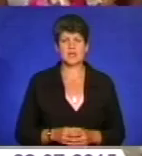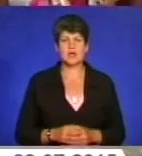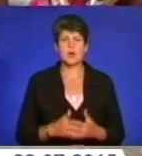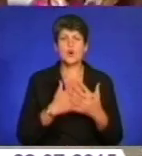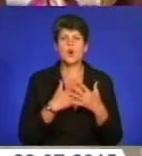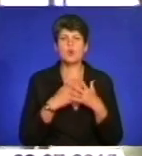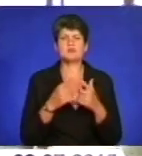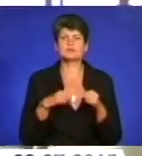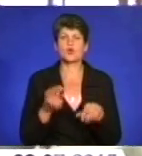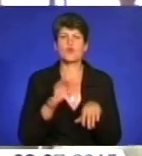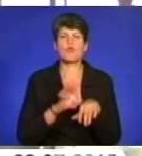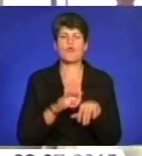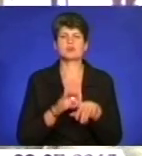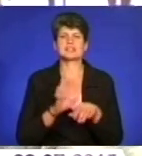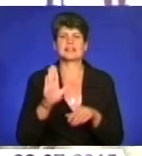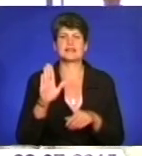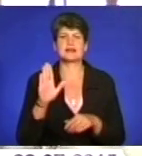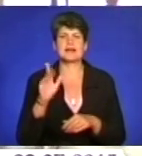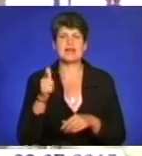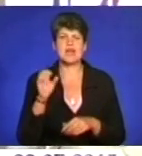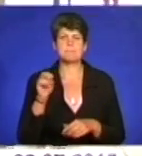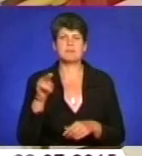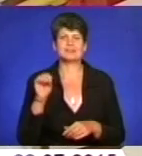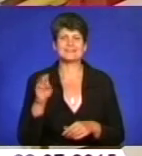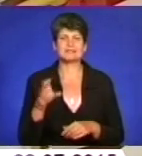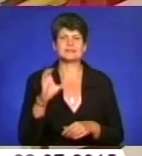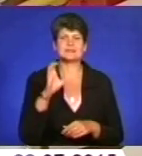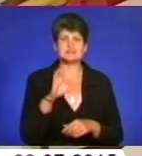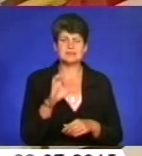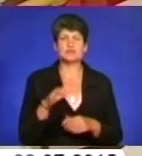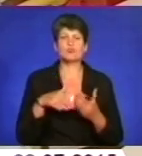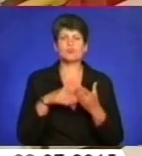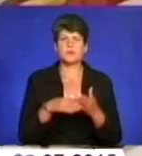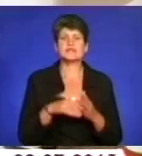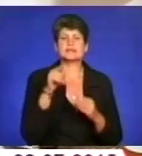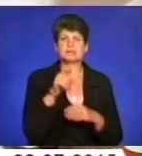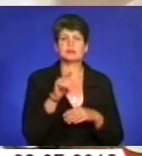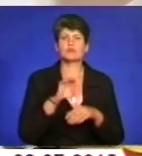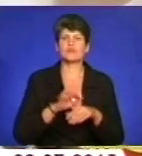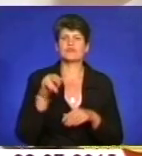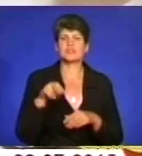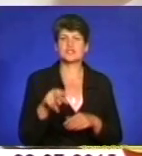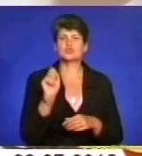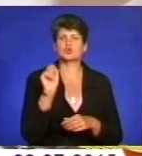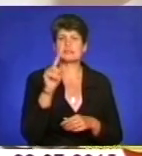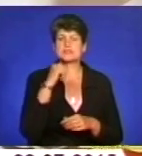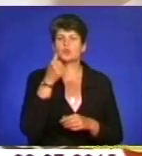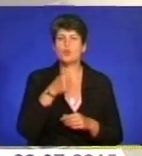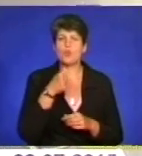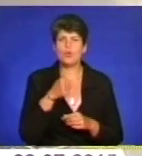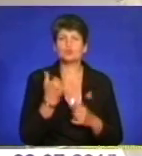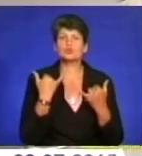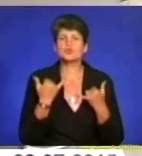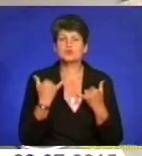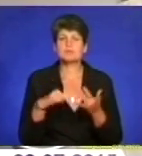Громадська організація хворих на вірусний гепатит «С «Іскра надії» допомагає таким хворим з 2011 року.